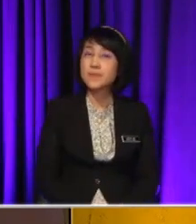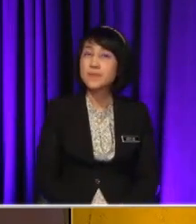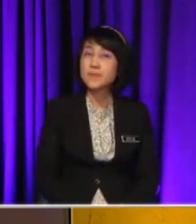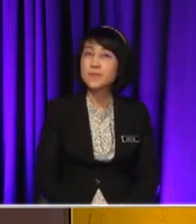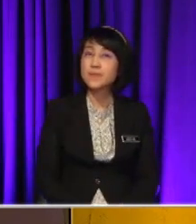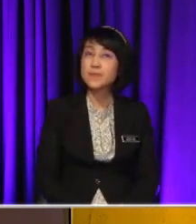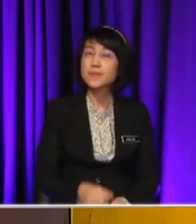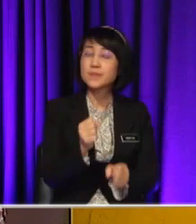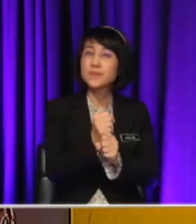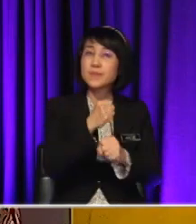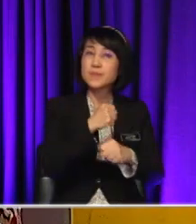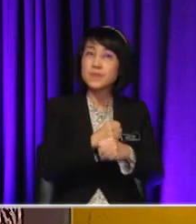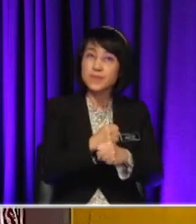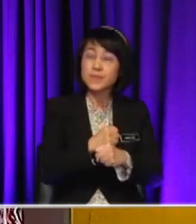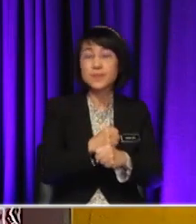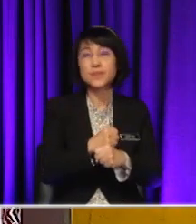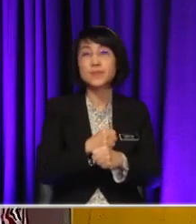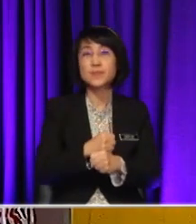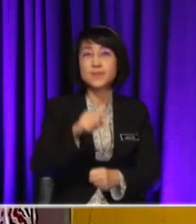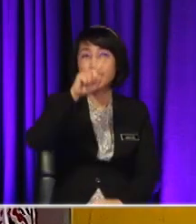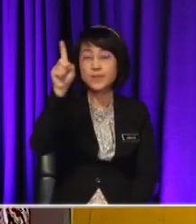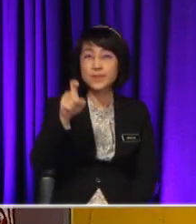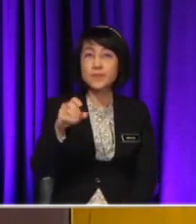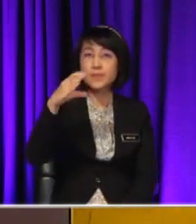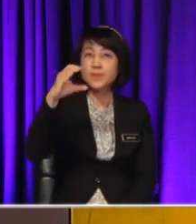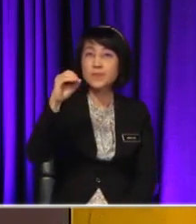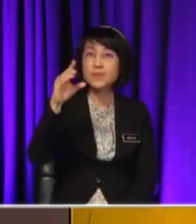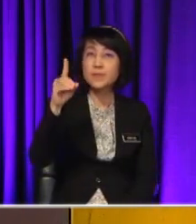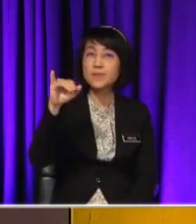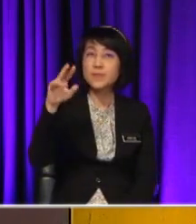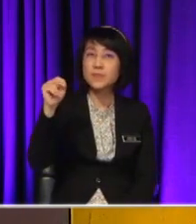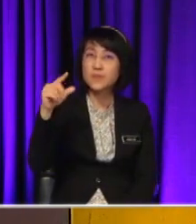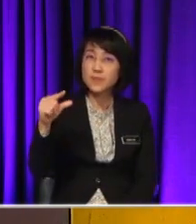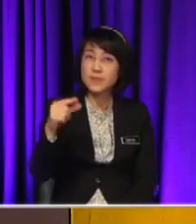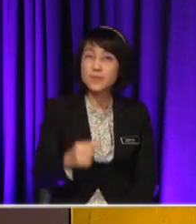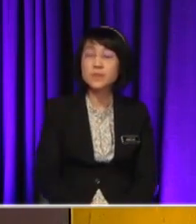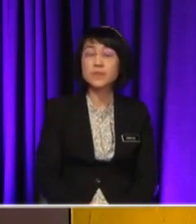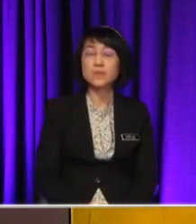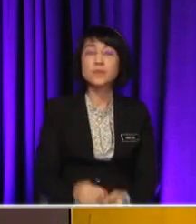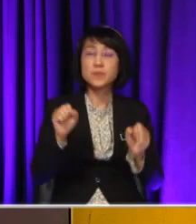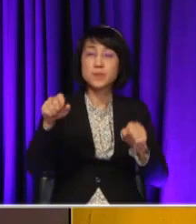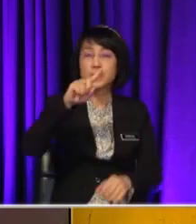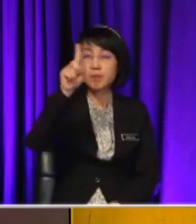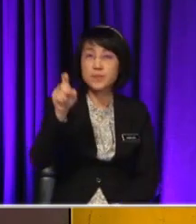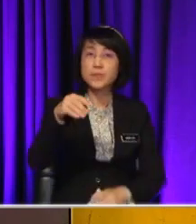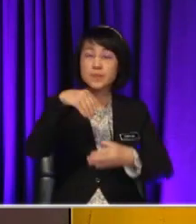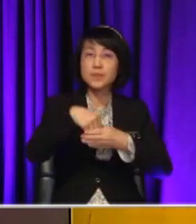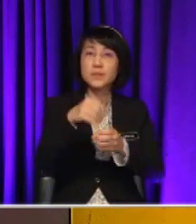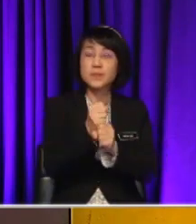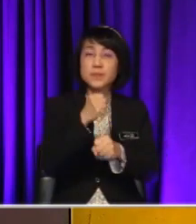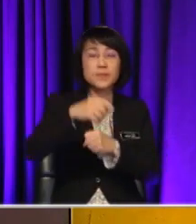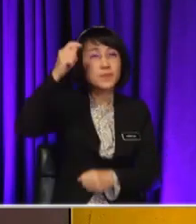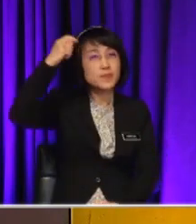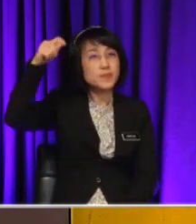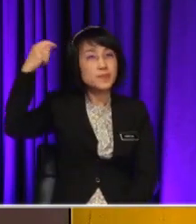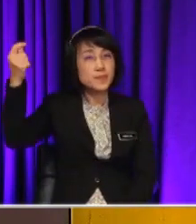Ini bentuk dalam coding dia juga boleh tanya dalam curi dalam bentuk curi jadi beberapa perkara